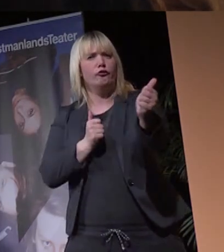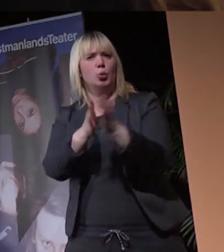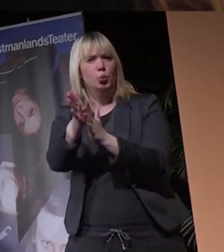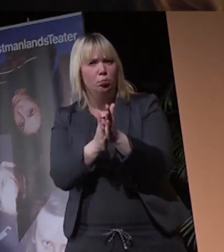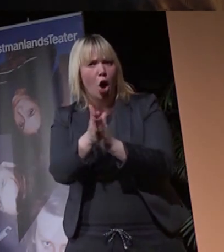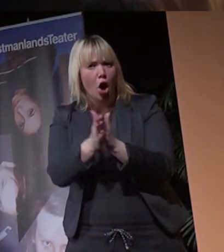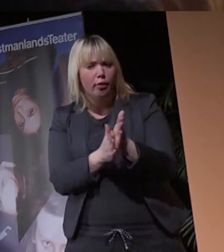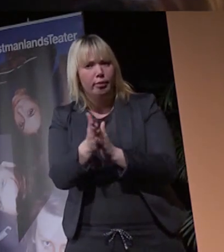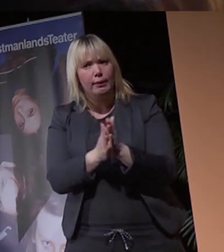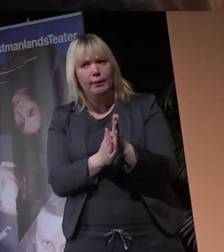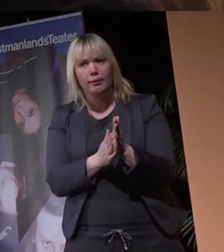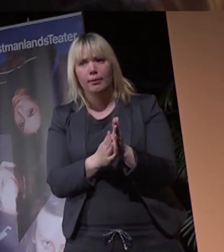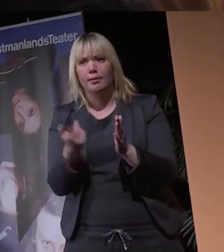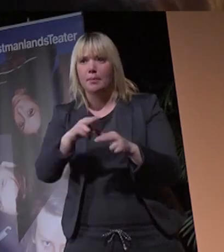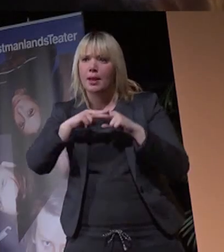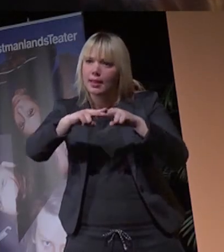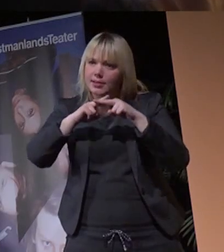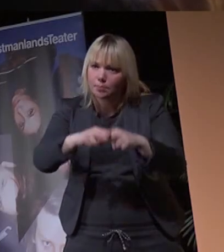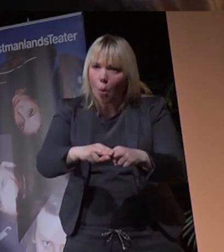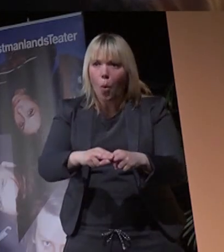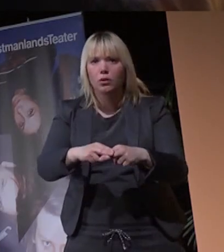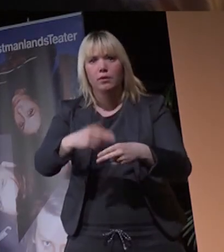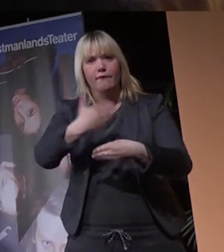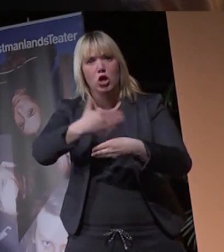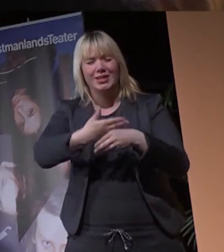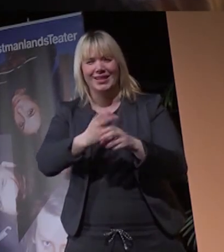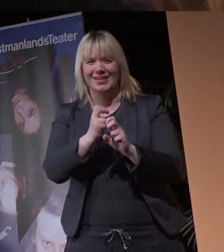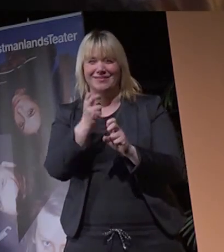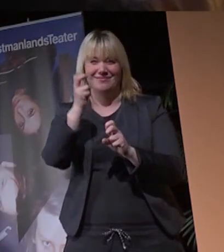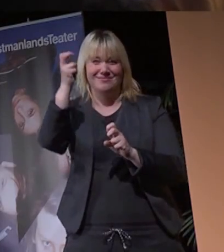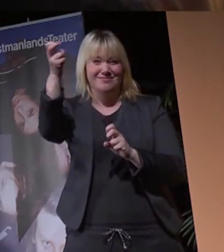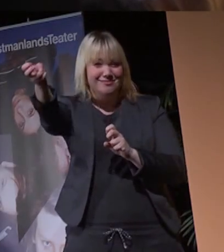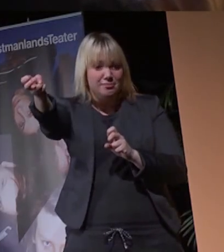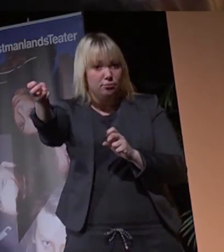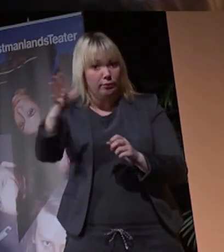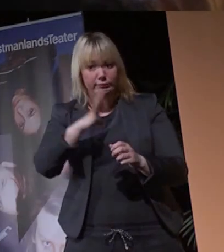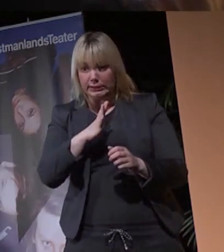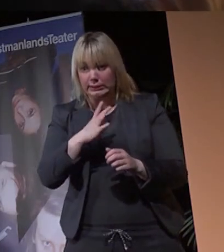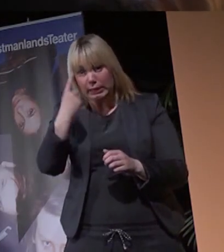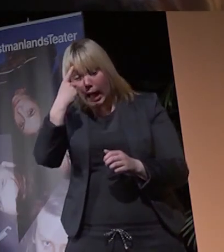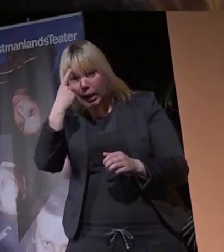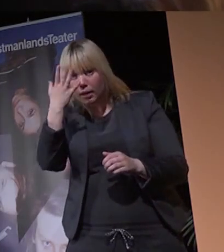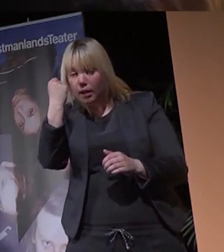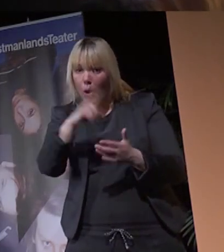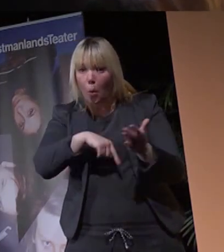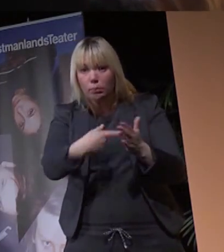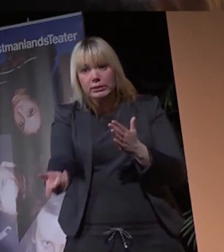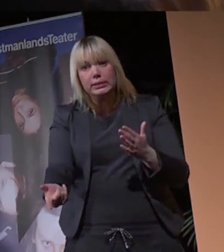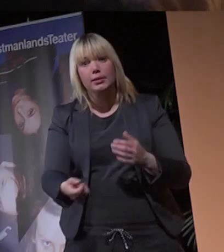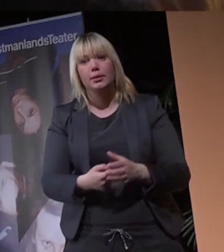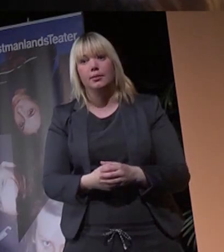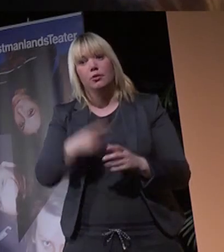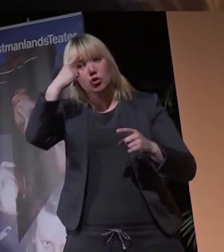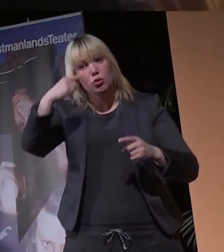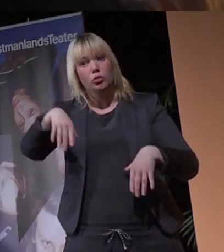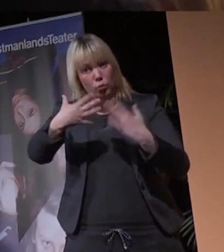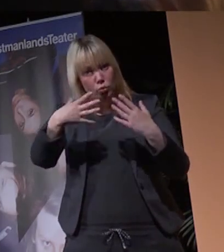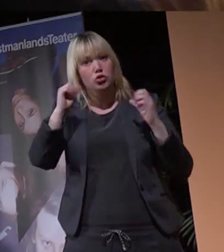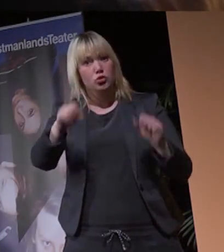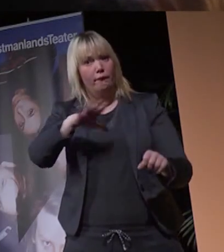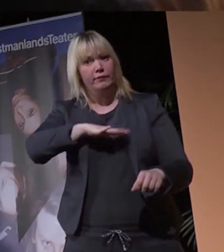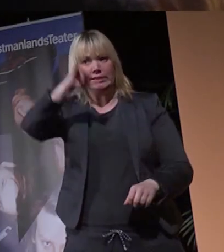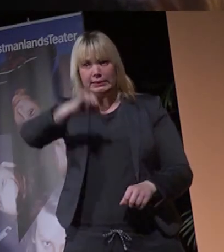norrländska teatrar. Och vi har haft en diskussion uppe i Norrland som handlar väldigt mycket om de problem som vi står